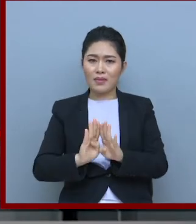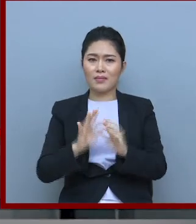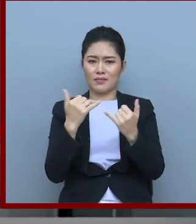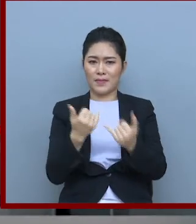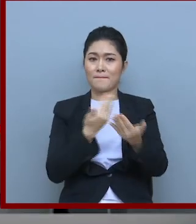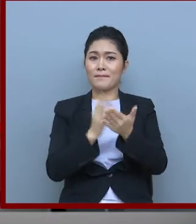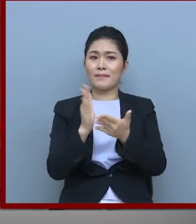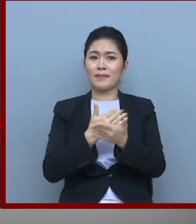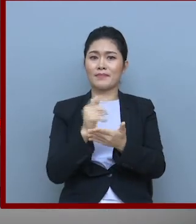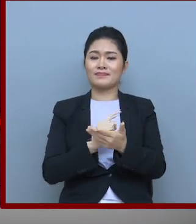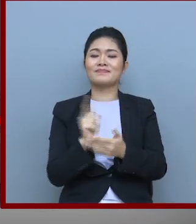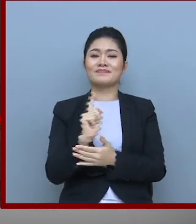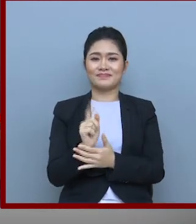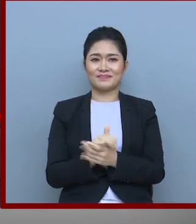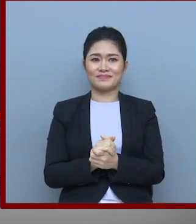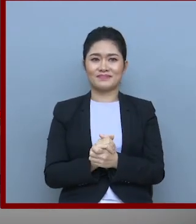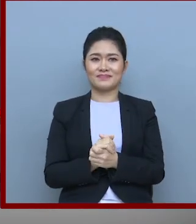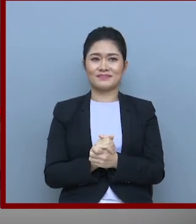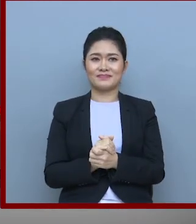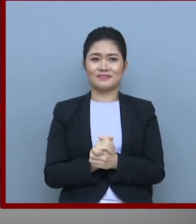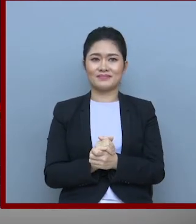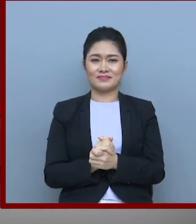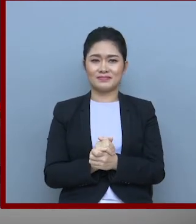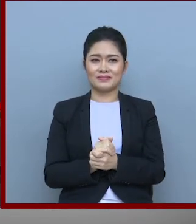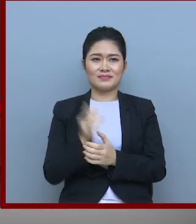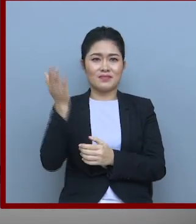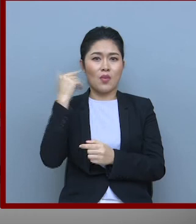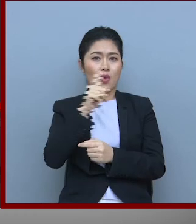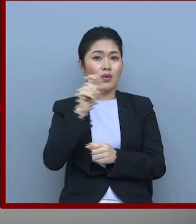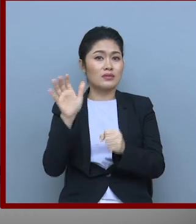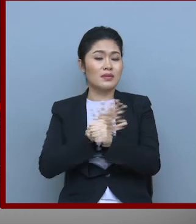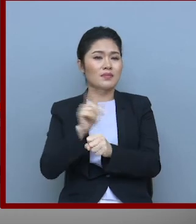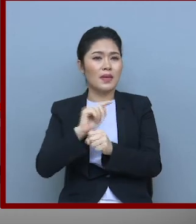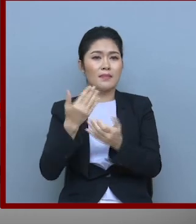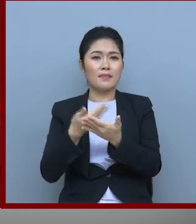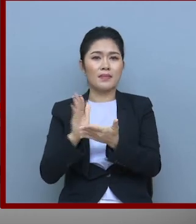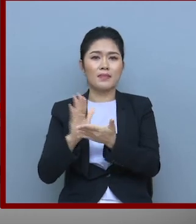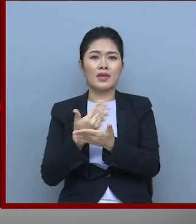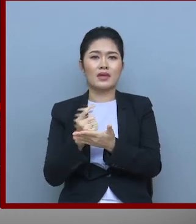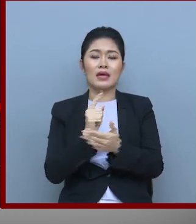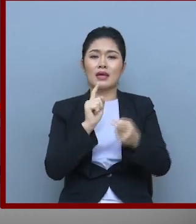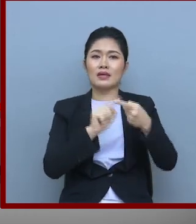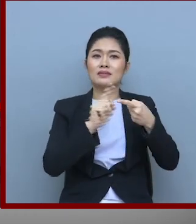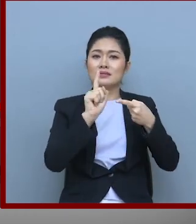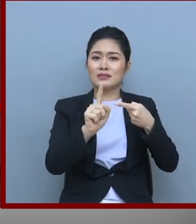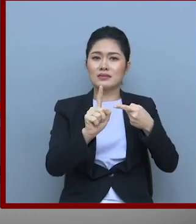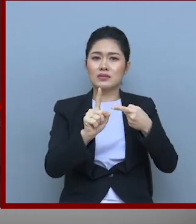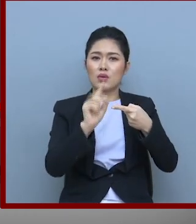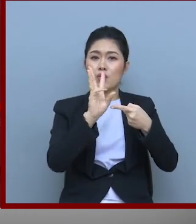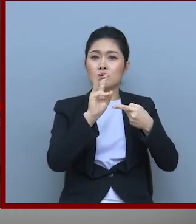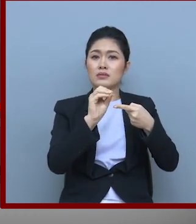ครับซึ่งเราแบ่งออกดังต่อไปนี้นะครับจาก 100% นะครับเราแบ่งออกก็คือ1นะ